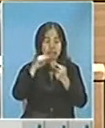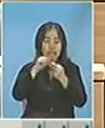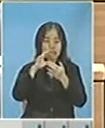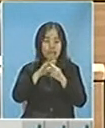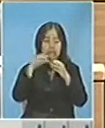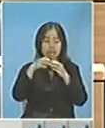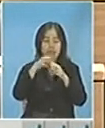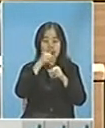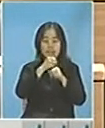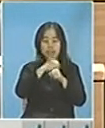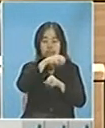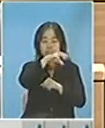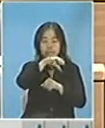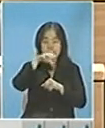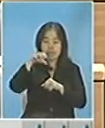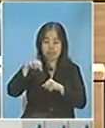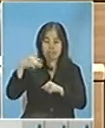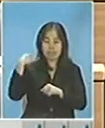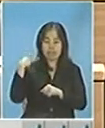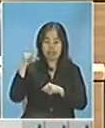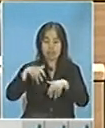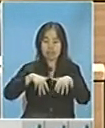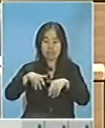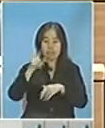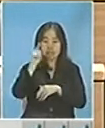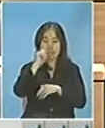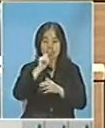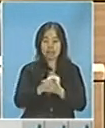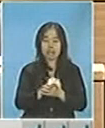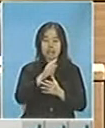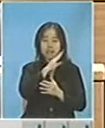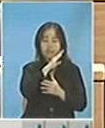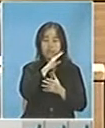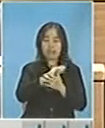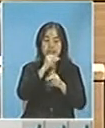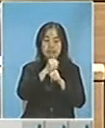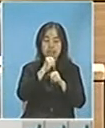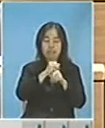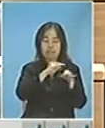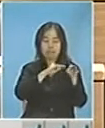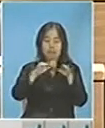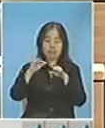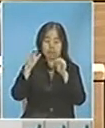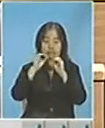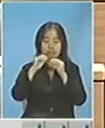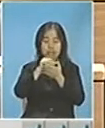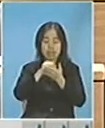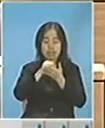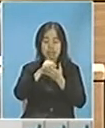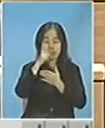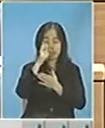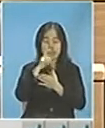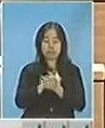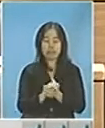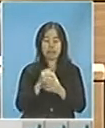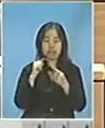านและรวมทั้งการที่ประชาชนจะได้ประโยชน์ด้วยประชาชนจะได้ประโยชน์ได้อย่างไรครับถ้าหากว่าท่านไม่พร้อมที่จะให้บริการนะครับรวมไป